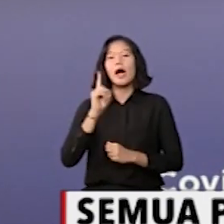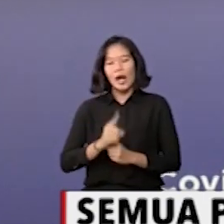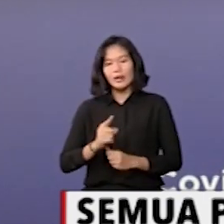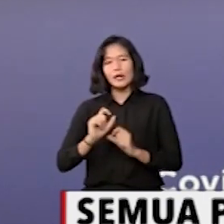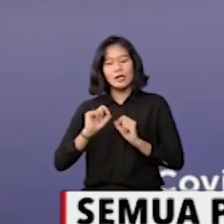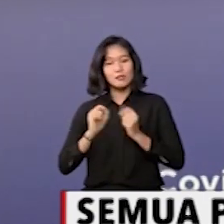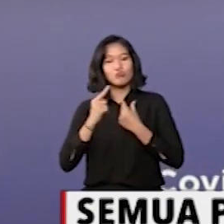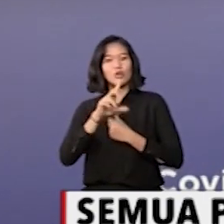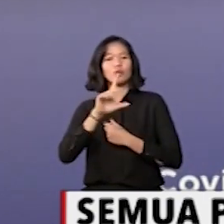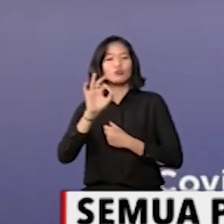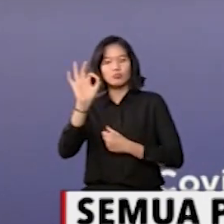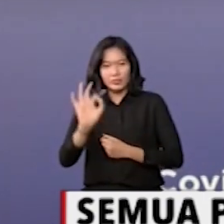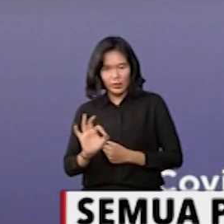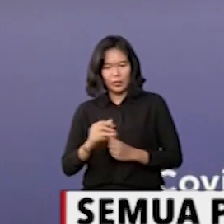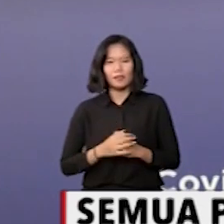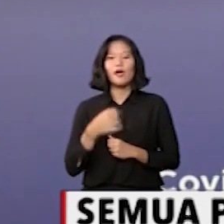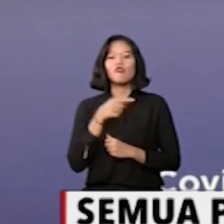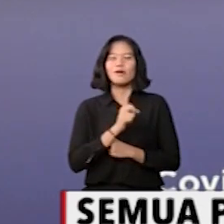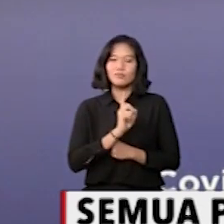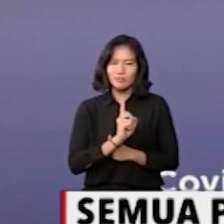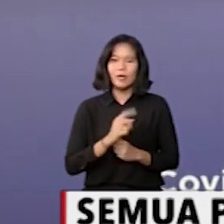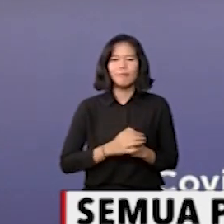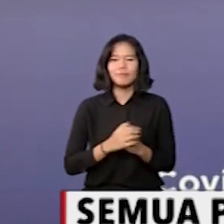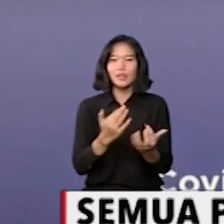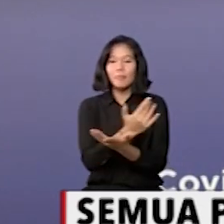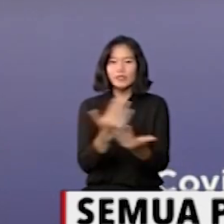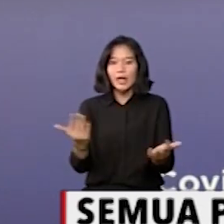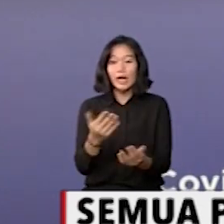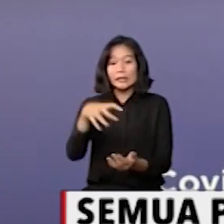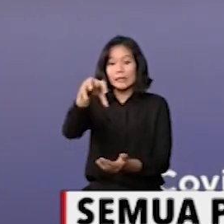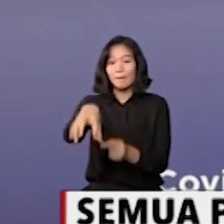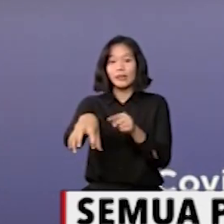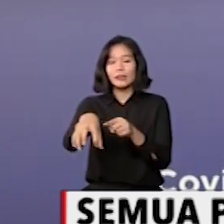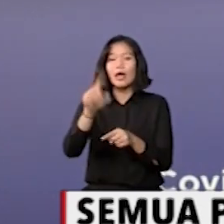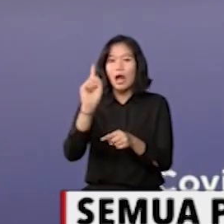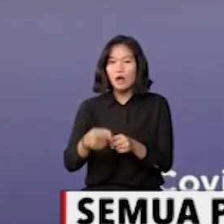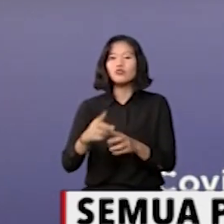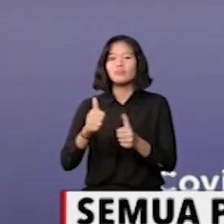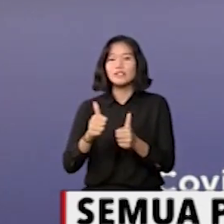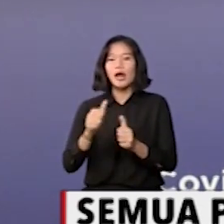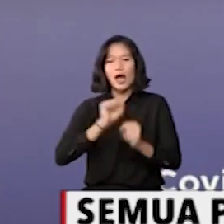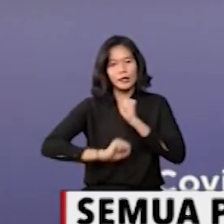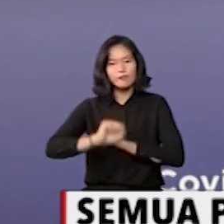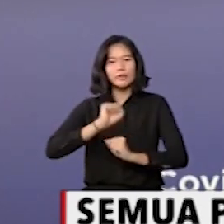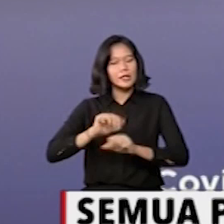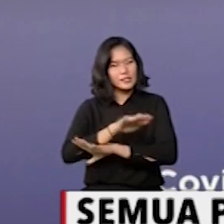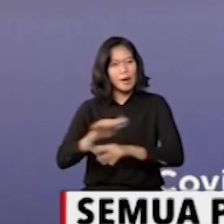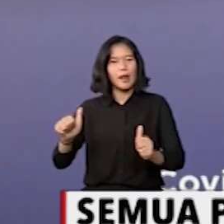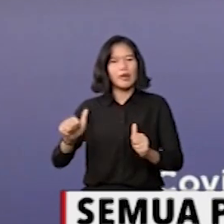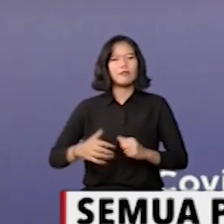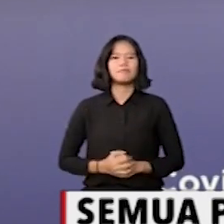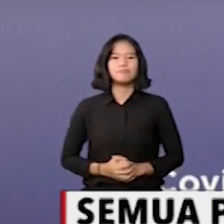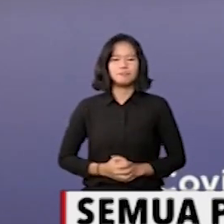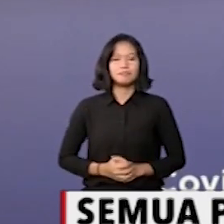kasusnya sembuh 100% Oleh karena itu masyarakat di wilayah ini harus dapat melakukan aktivitas dengan aman dan